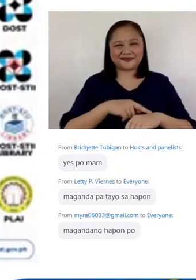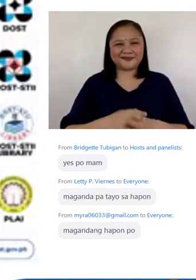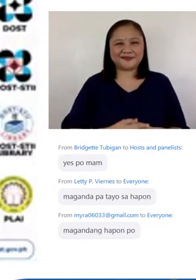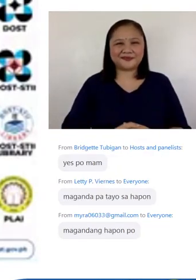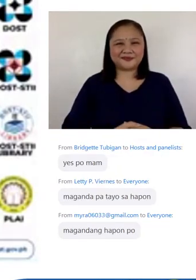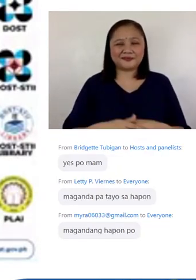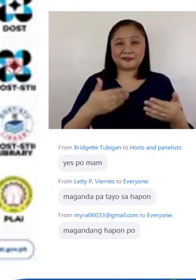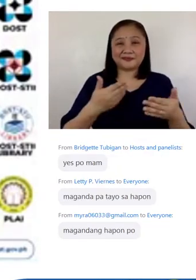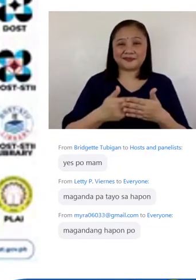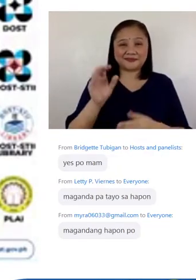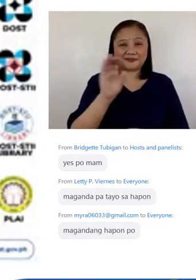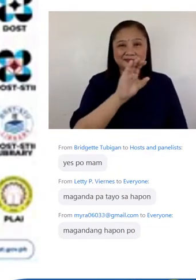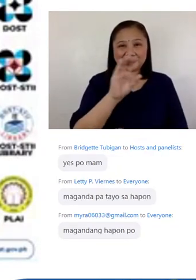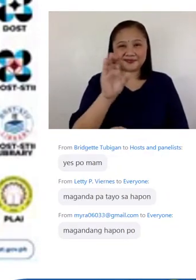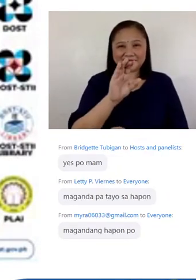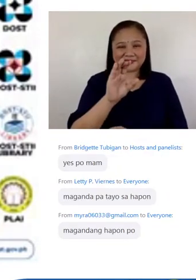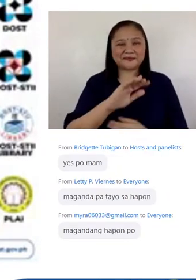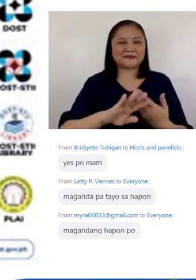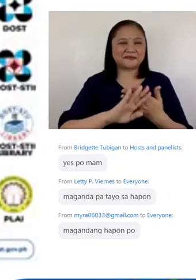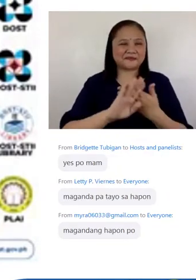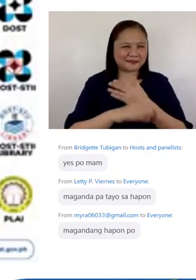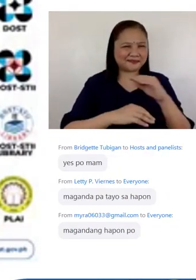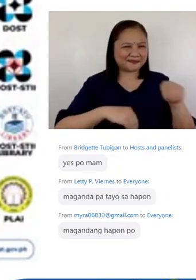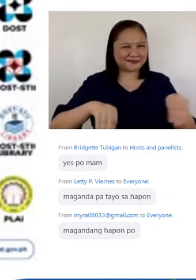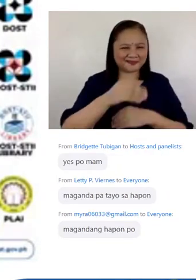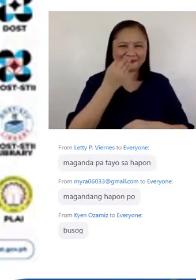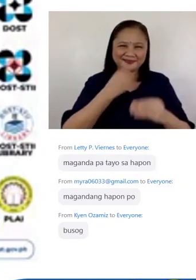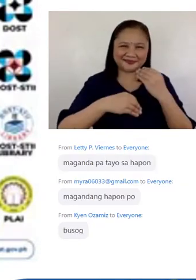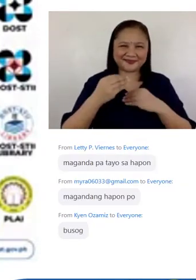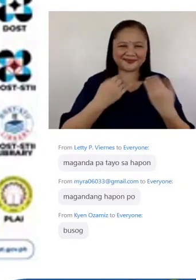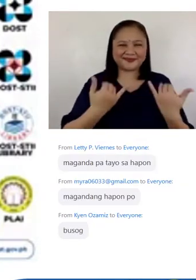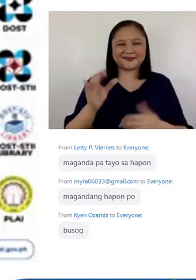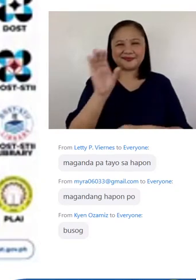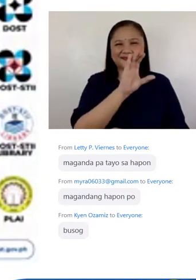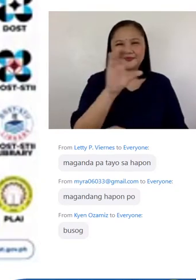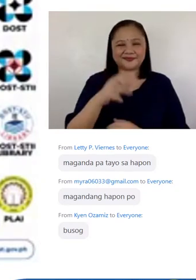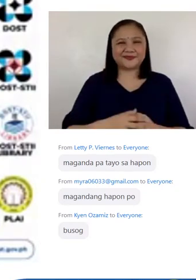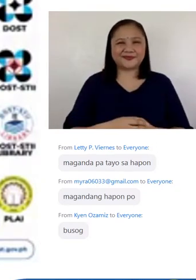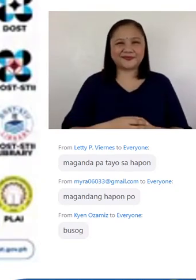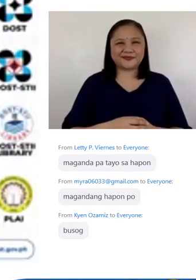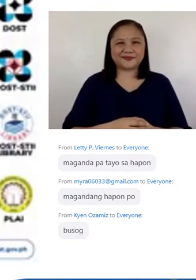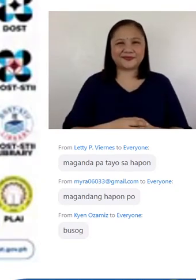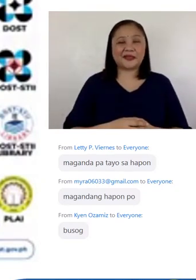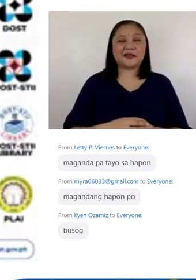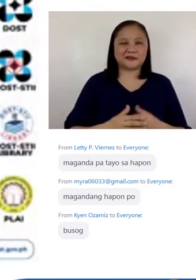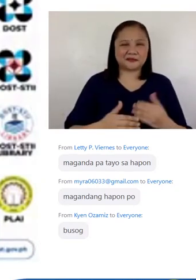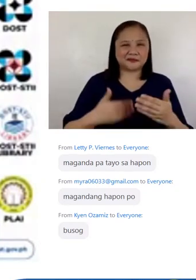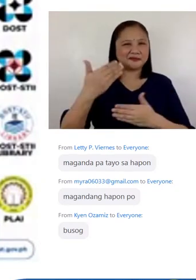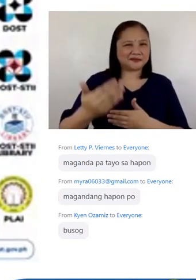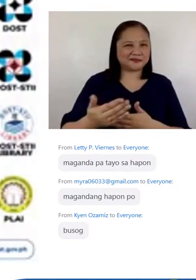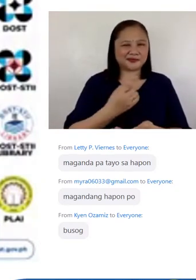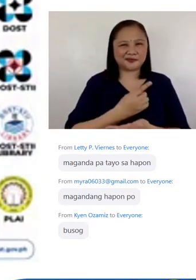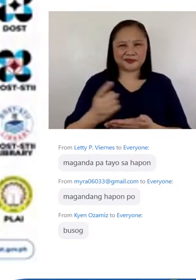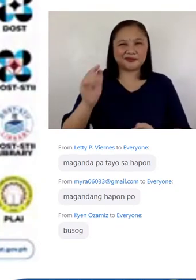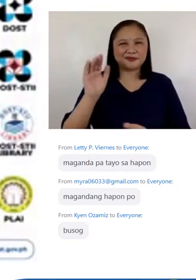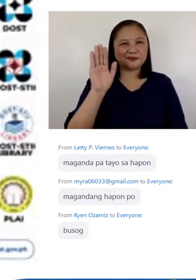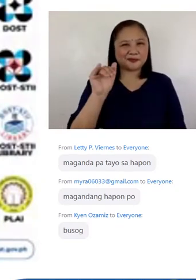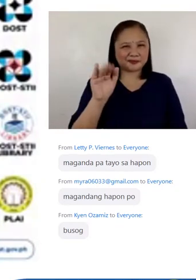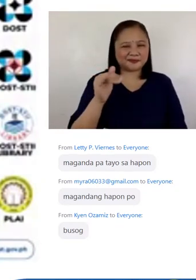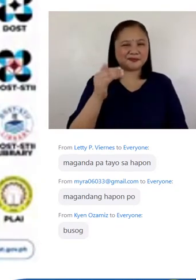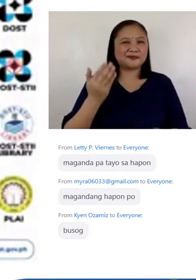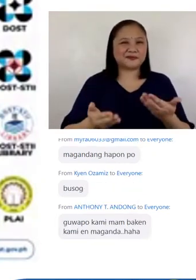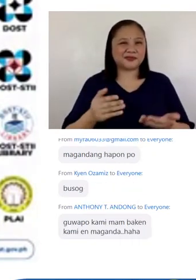ang Pasko, bumawi na lang. At 15 na pala sa susunod na linggo.